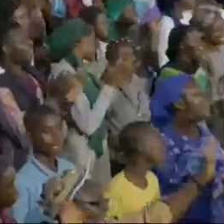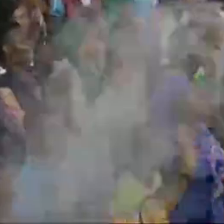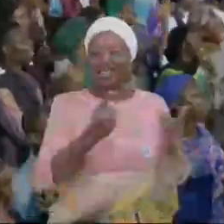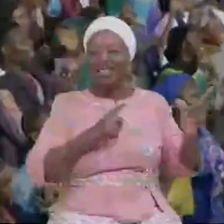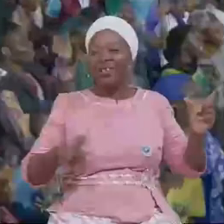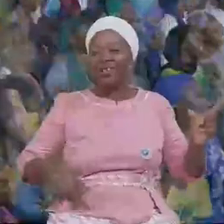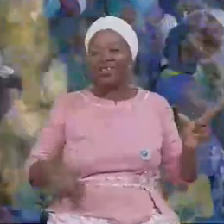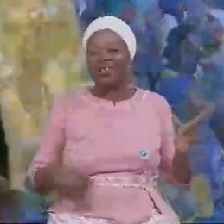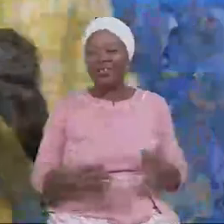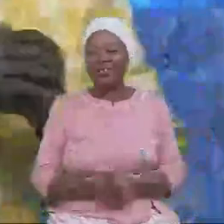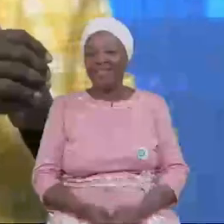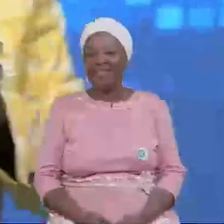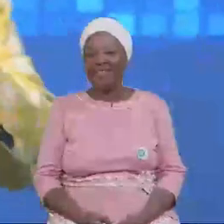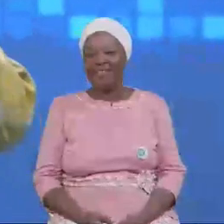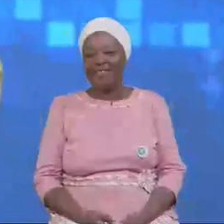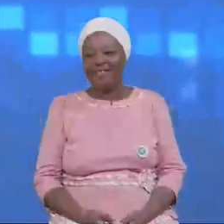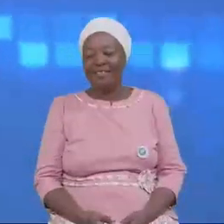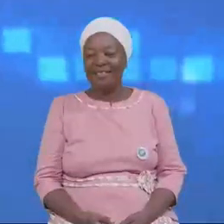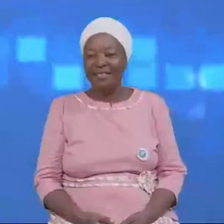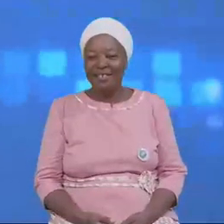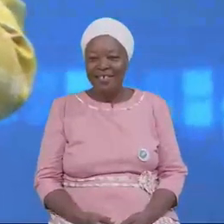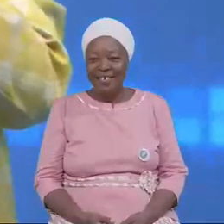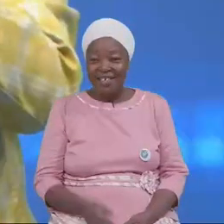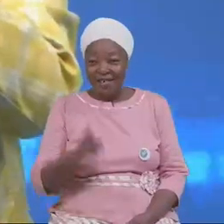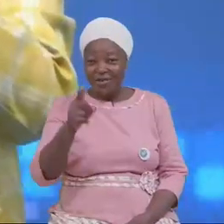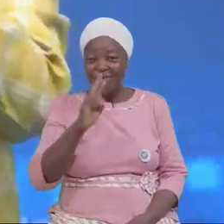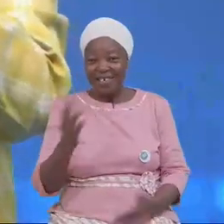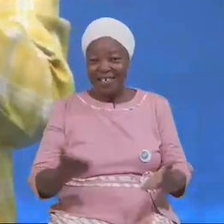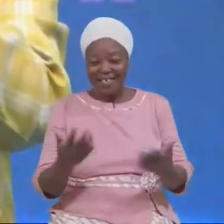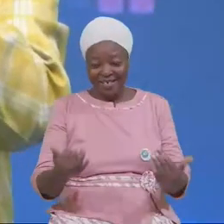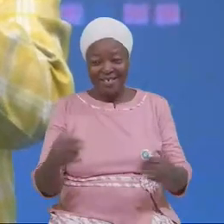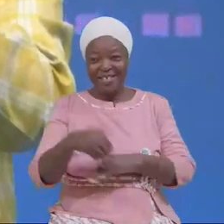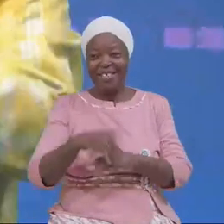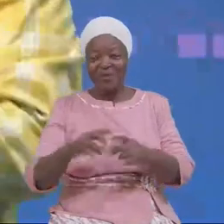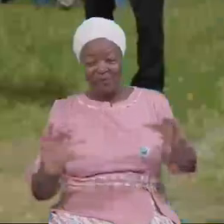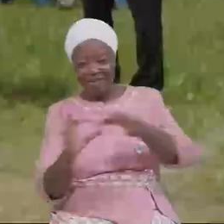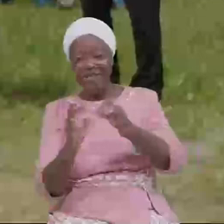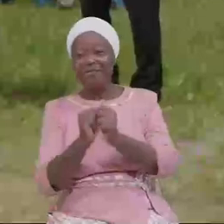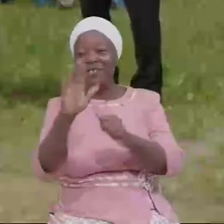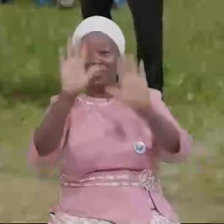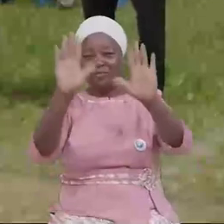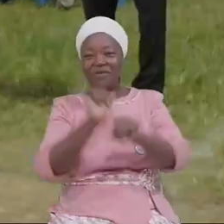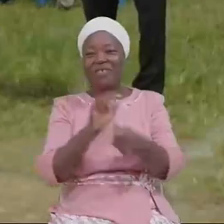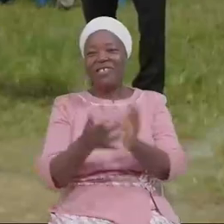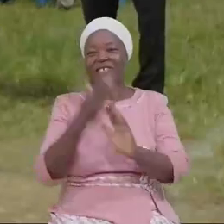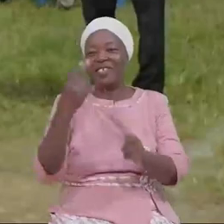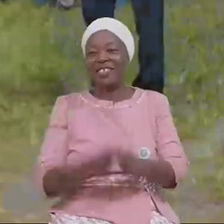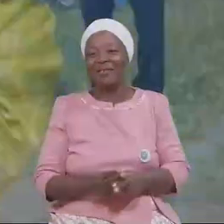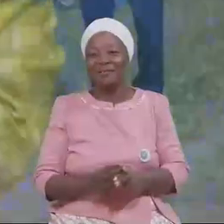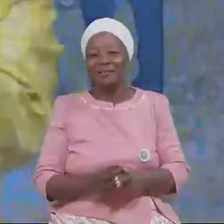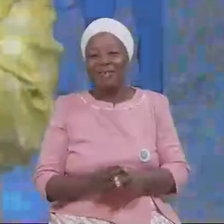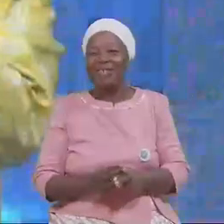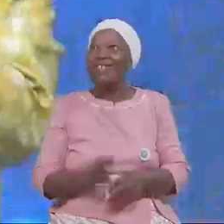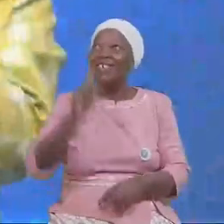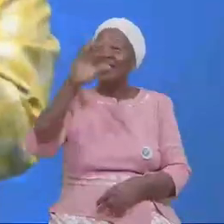Gloire à Dieu. Vous êtes ici ce soir pour vous connecter à votre miracle. C'est lui qui ferait